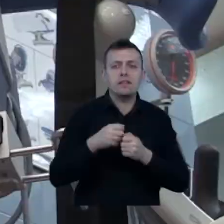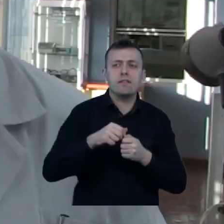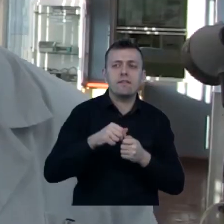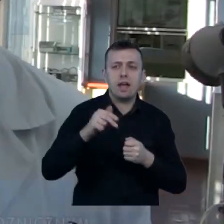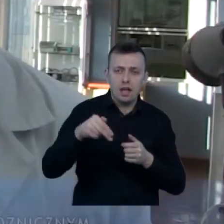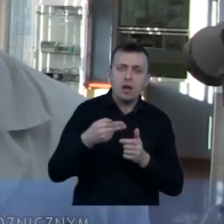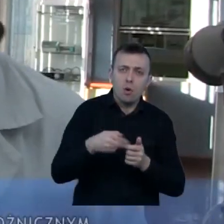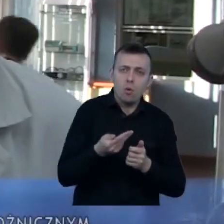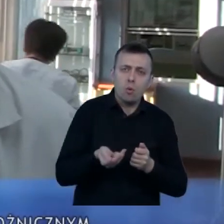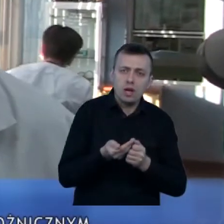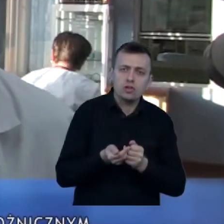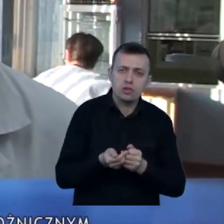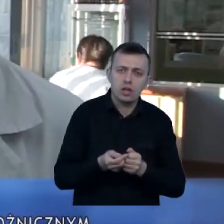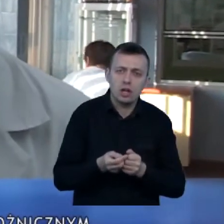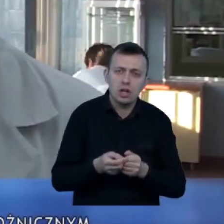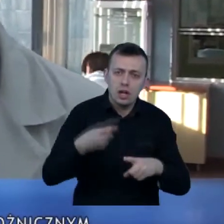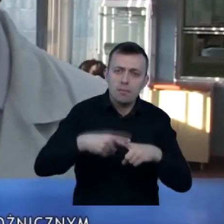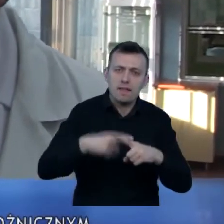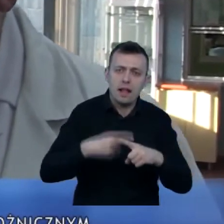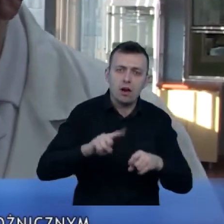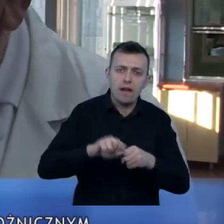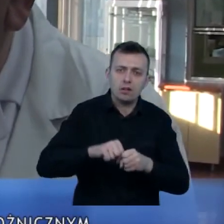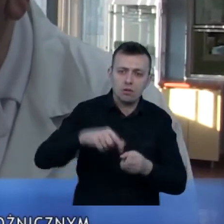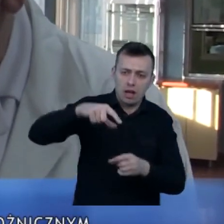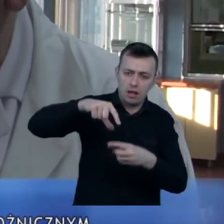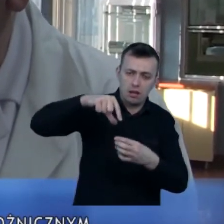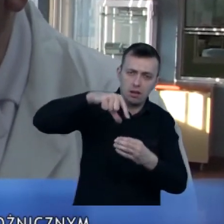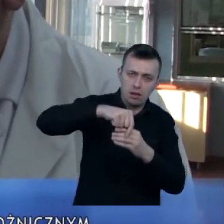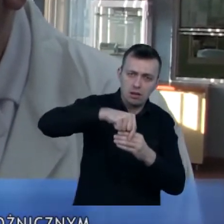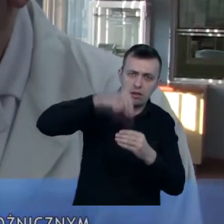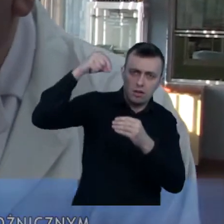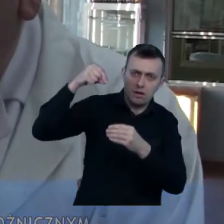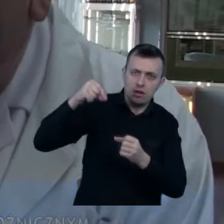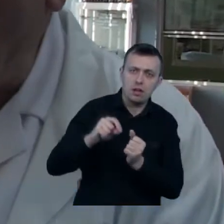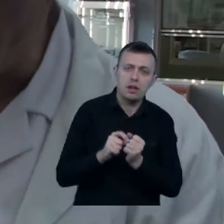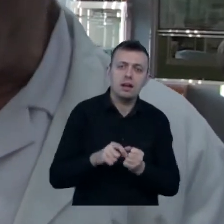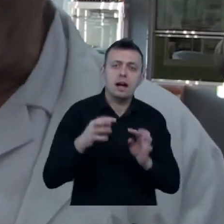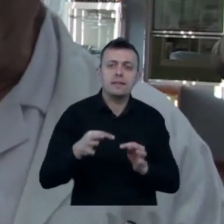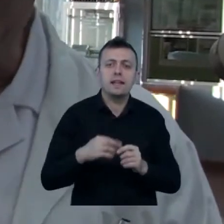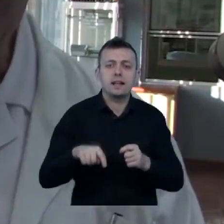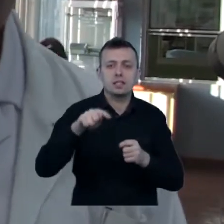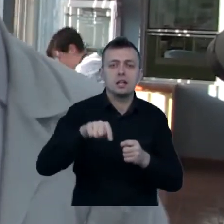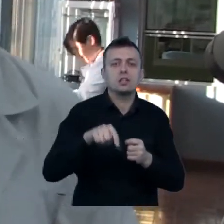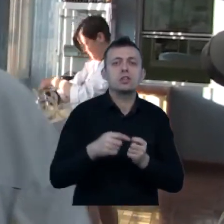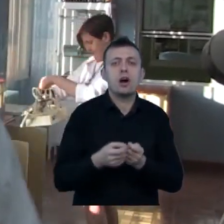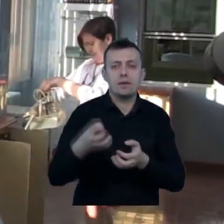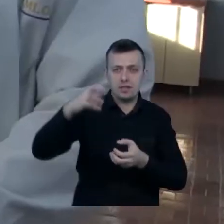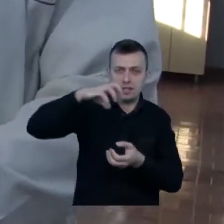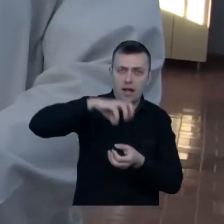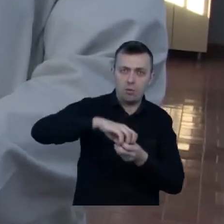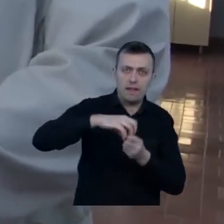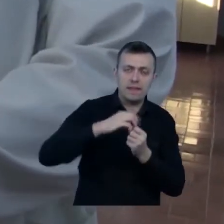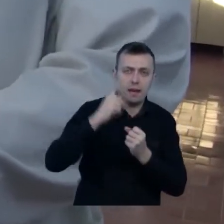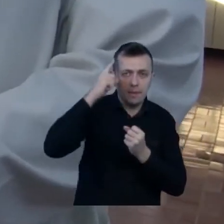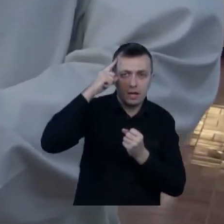tak? Jest to takie metalowe dwie łyżki, które się ściskało główkę i się ciągnęło za tą główkę. Tu się przysysa do